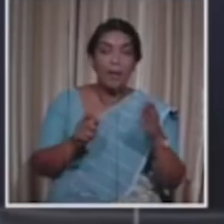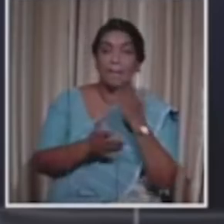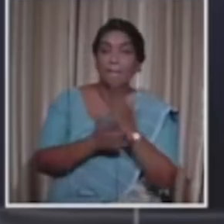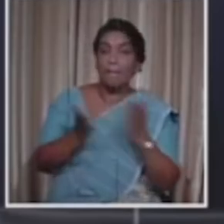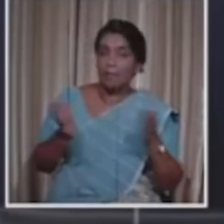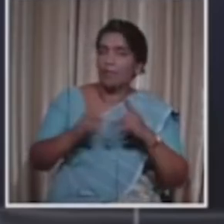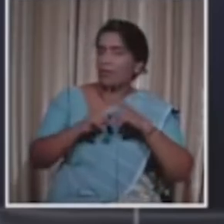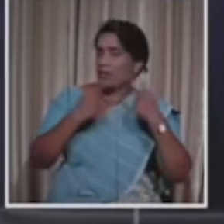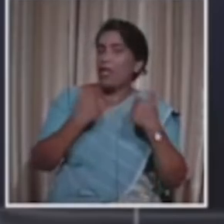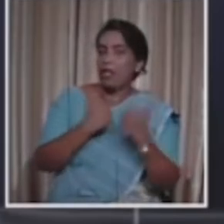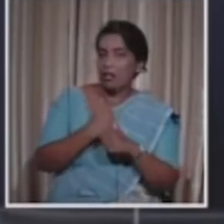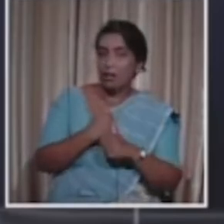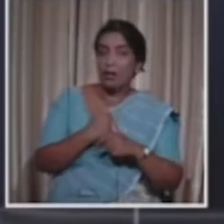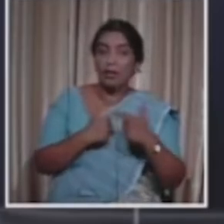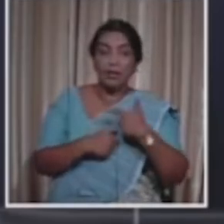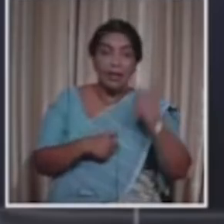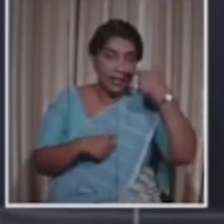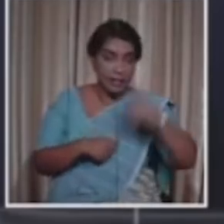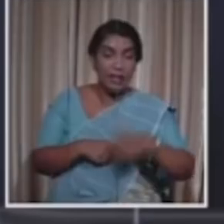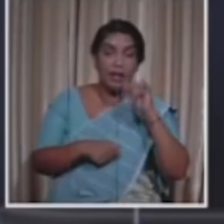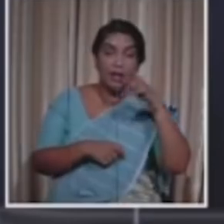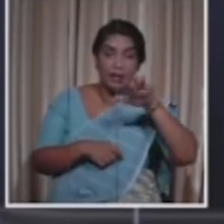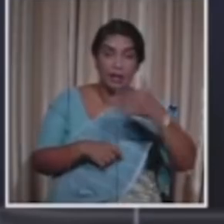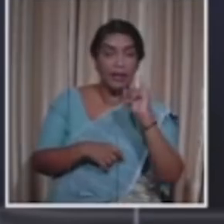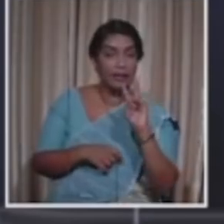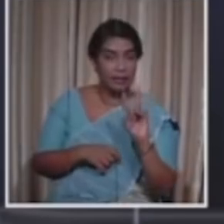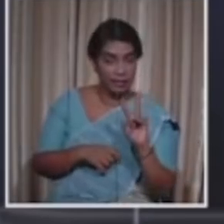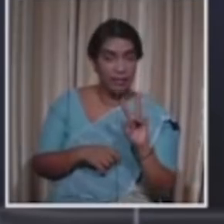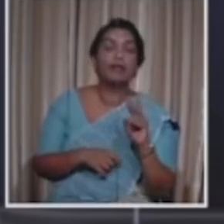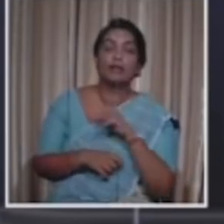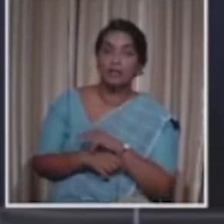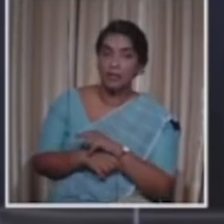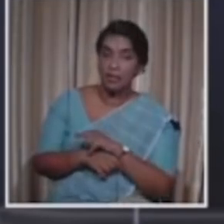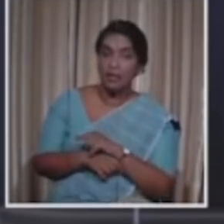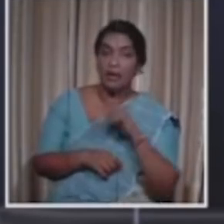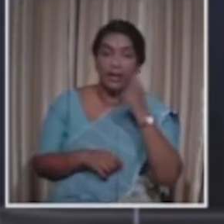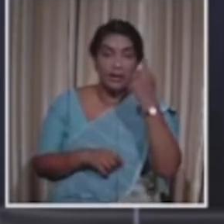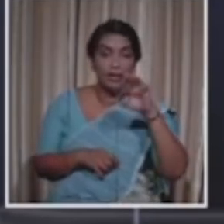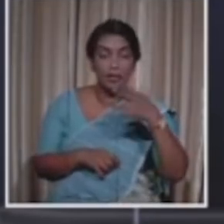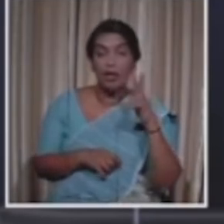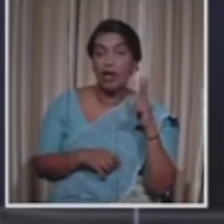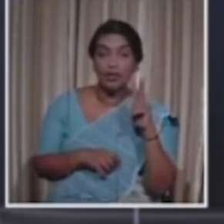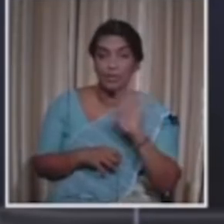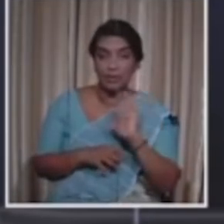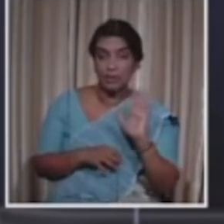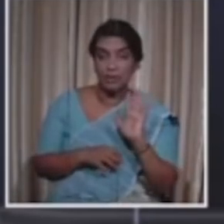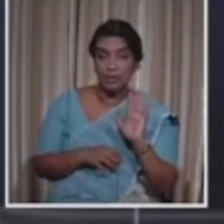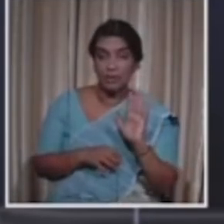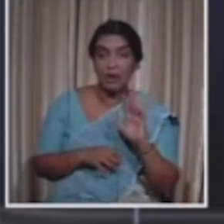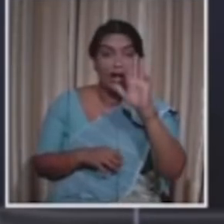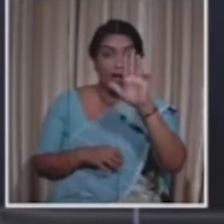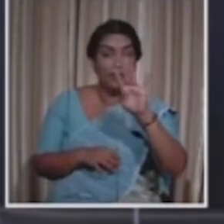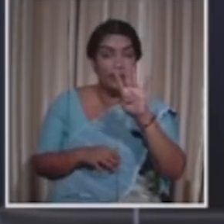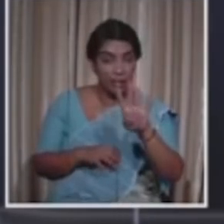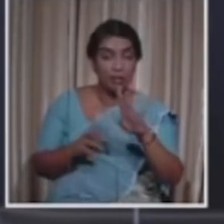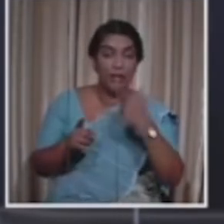noko. Tel sangstawa, nama si hati dek. Tel sangstawa, nama si asuwe dasa kene me. Anu hatra bena